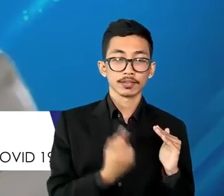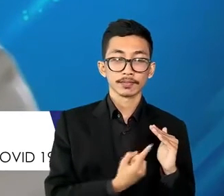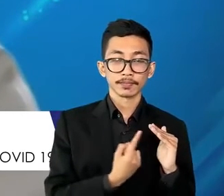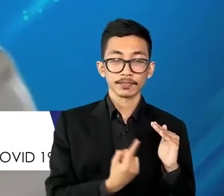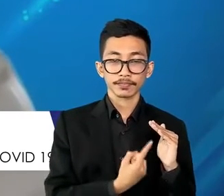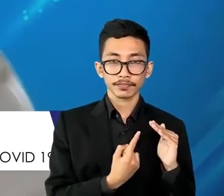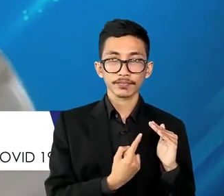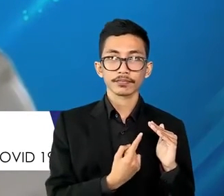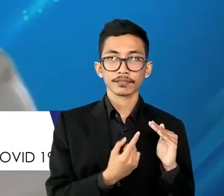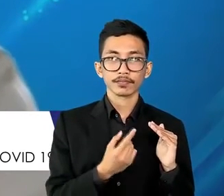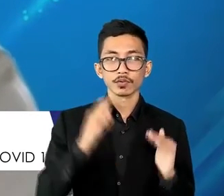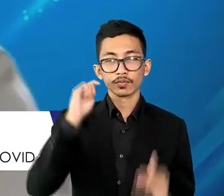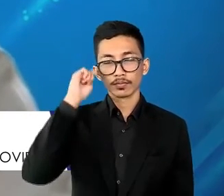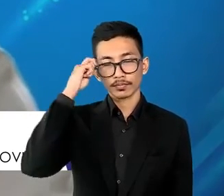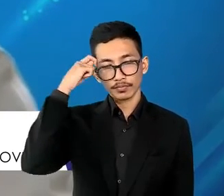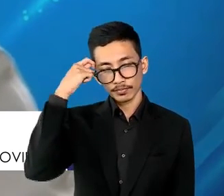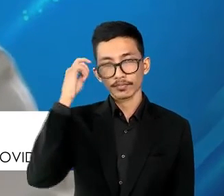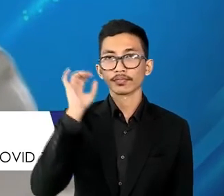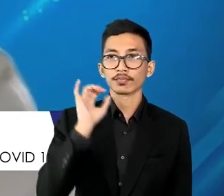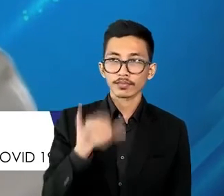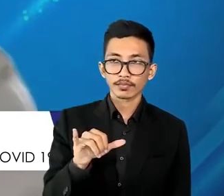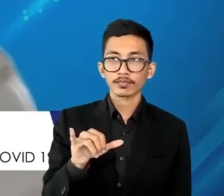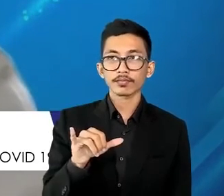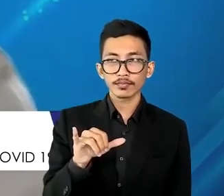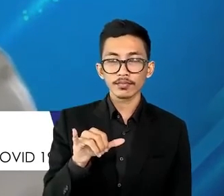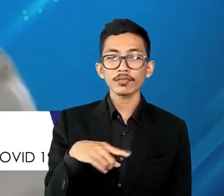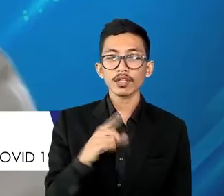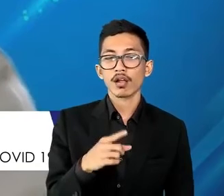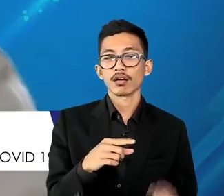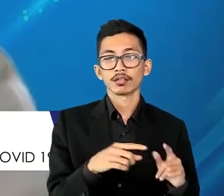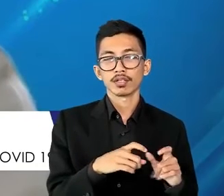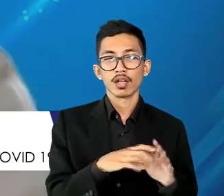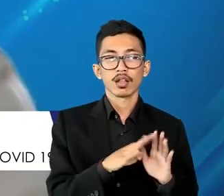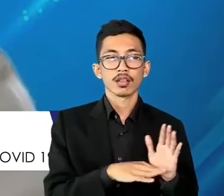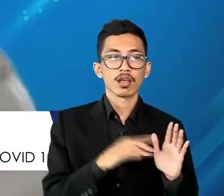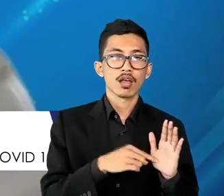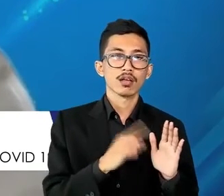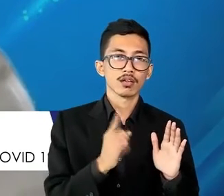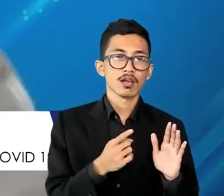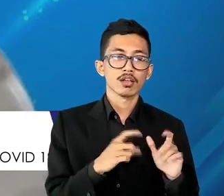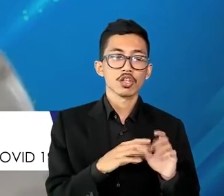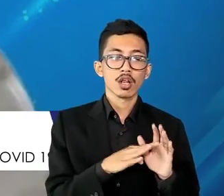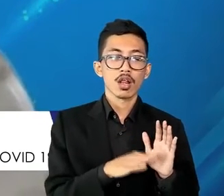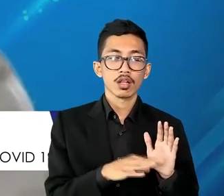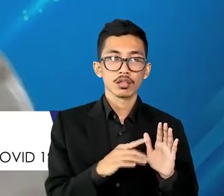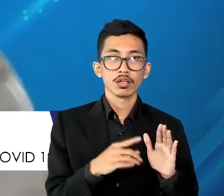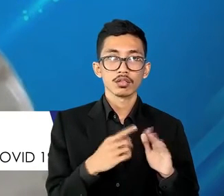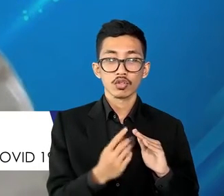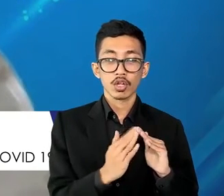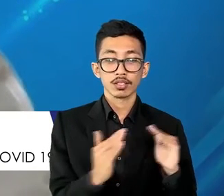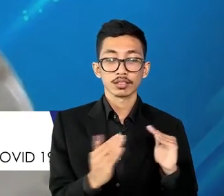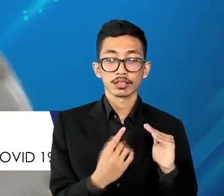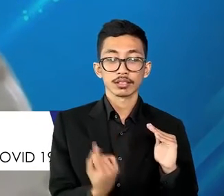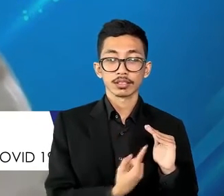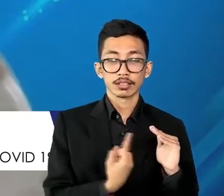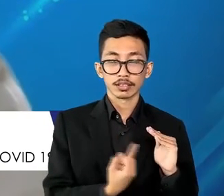itu tidak mudah. Dia mempunyai persyaratan-persyaratan. Bahwa seorang yang harus melakukan isolasi